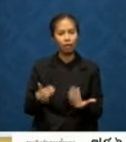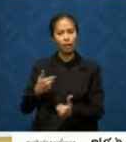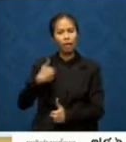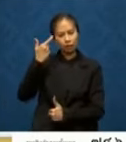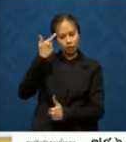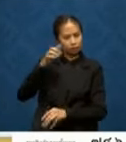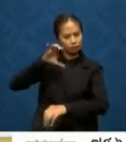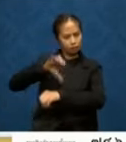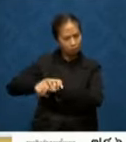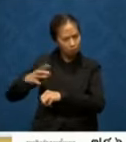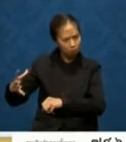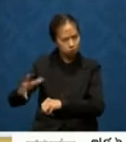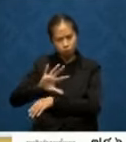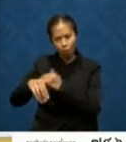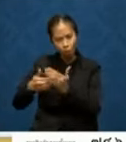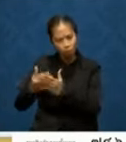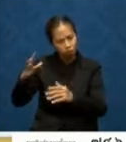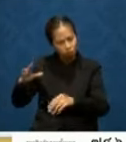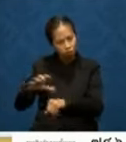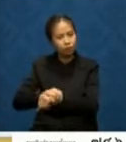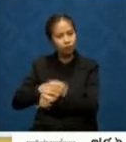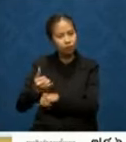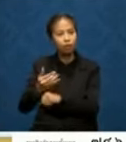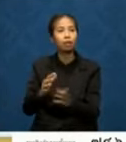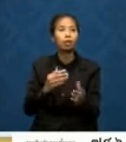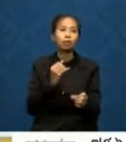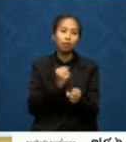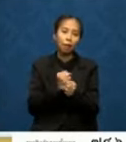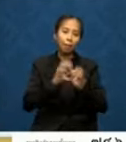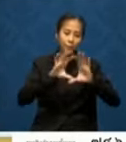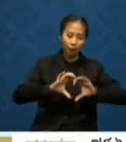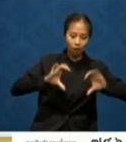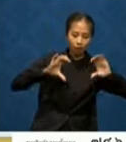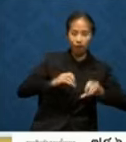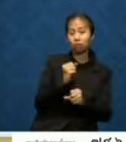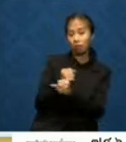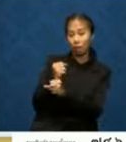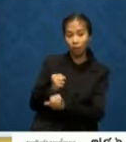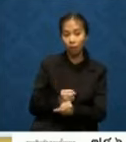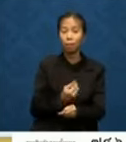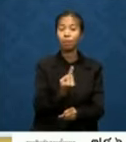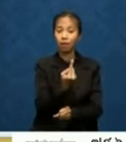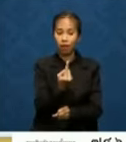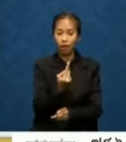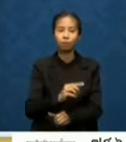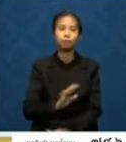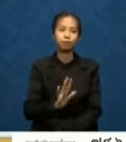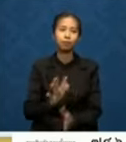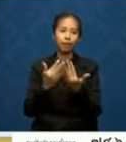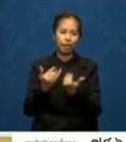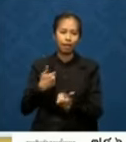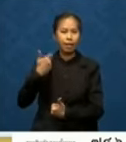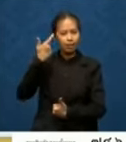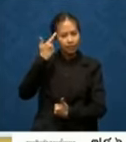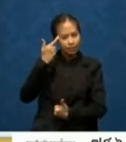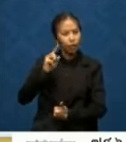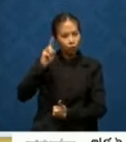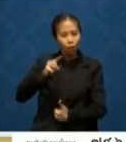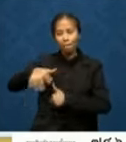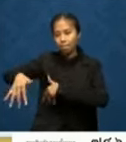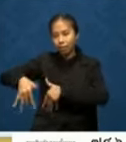านี้ผมก็เห็นว่านอกจากเรื่องของการดำเนินงานในภาครัฐแล้วก็เห็นว่าควรที่จะมีการสร้างภูมิคุ้มกัน